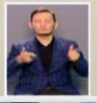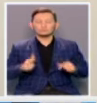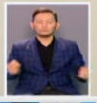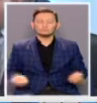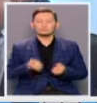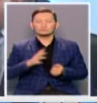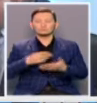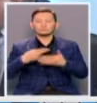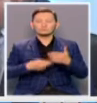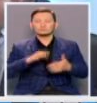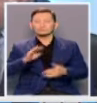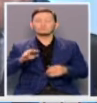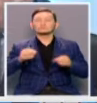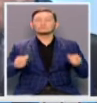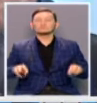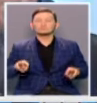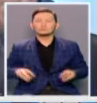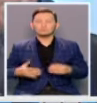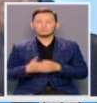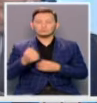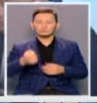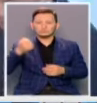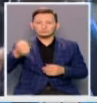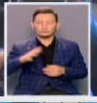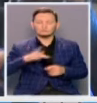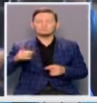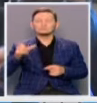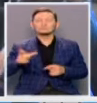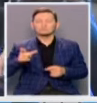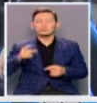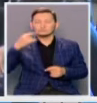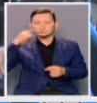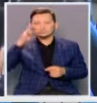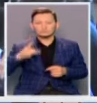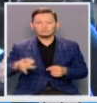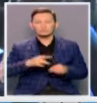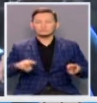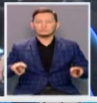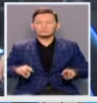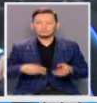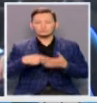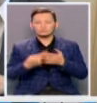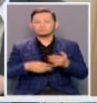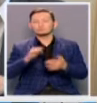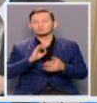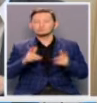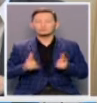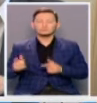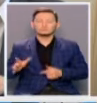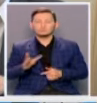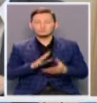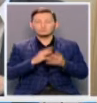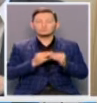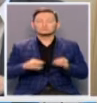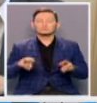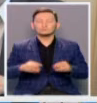қолдады. Мақат ауданының жаңа әкімін таныстырған облыс әкімі кандидатура Қазақстан Республикасы президент әкімшілігімен келісілген атап өтті. Аймақ